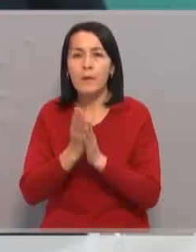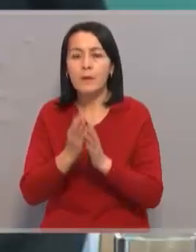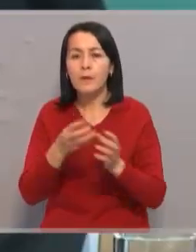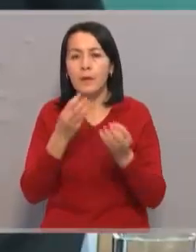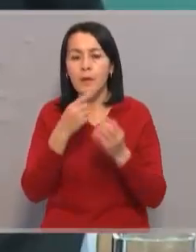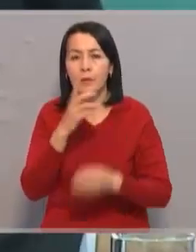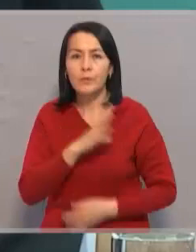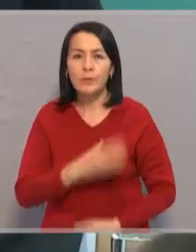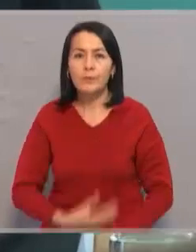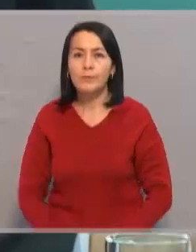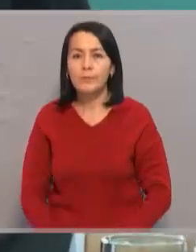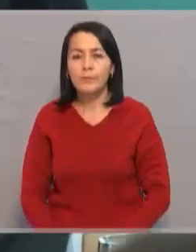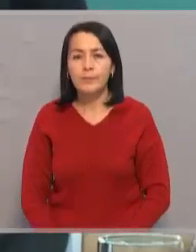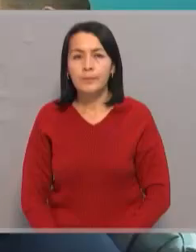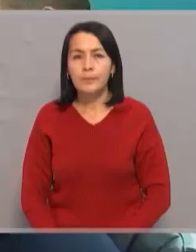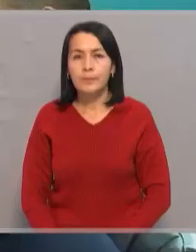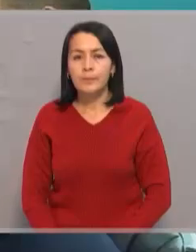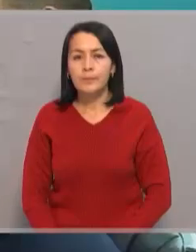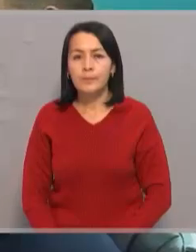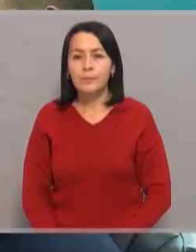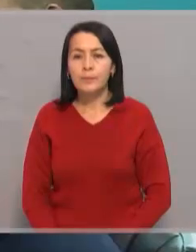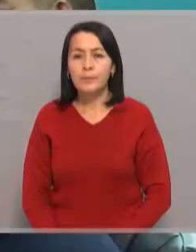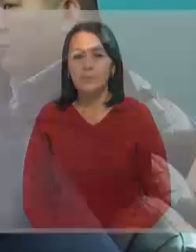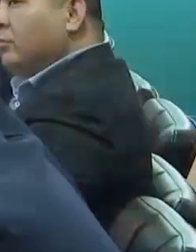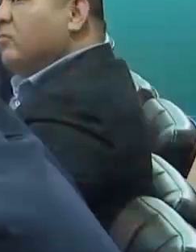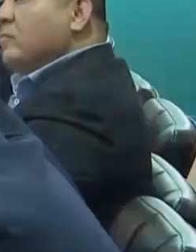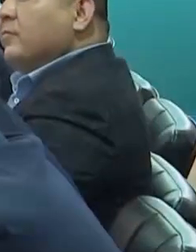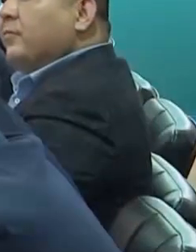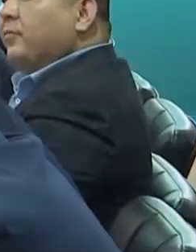мәжілісмен тағы да бір ескертті. Нұрмахан Кенжехан, Айнұр Бектас, жаңалықтар, Түркістаннан.